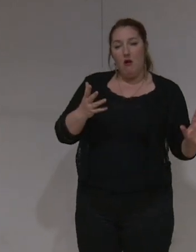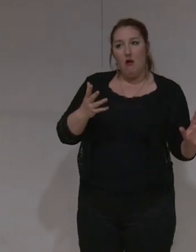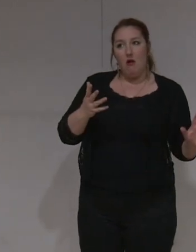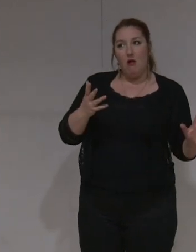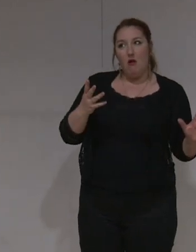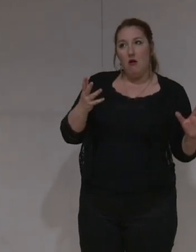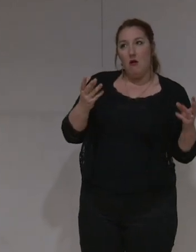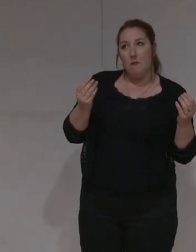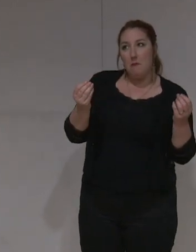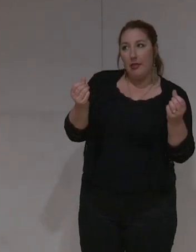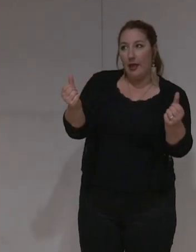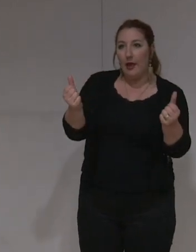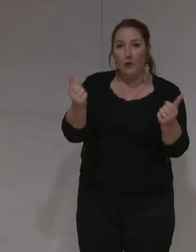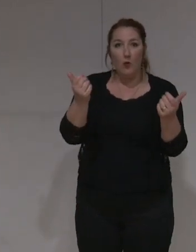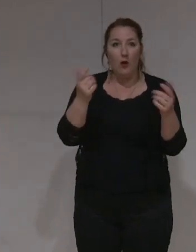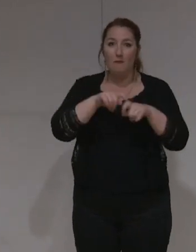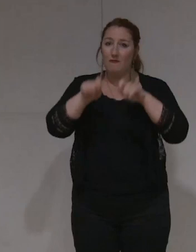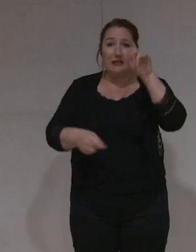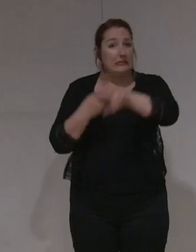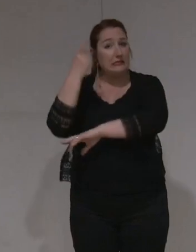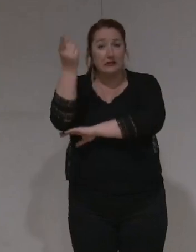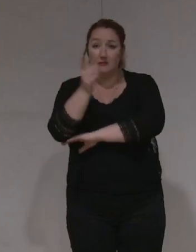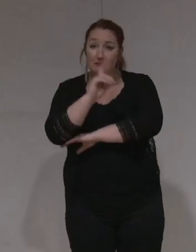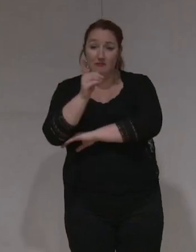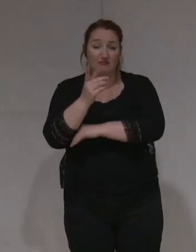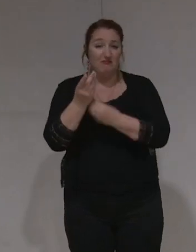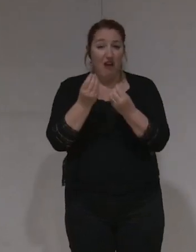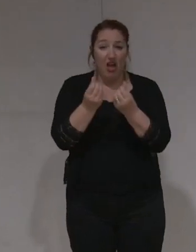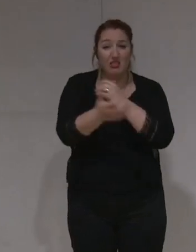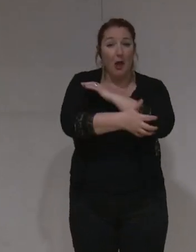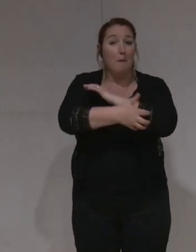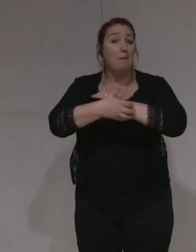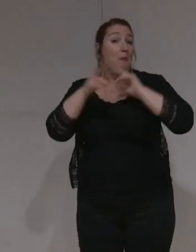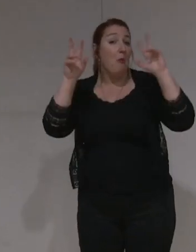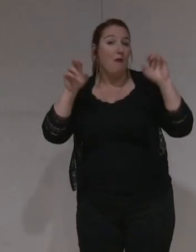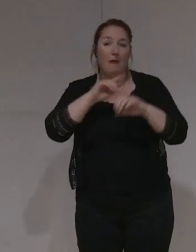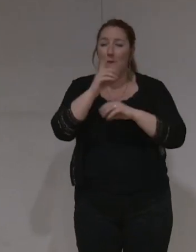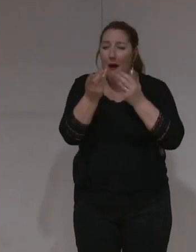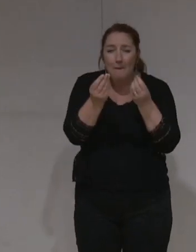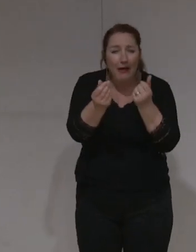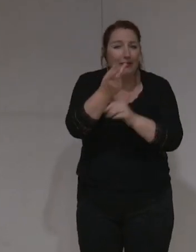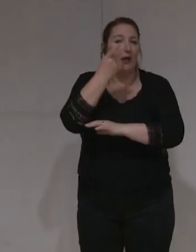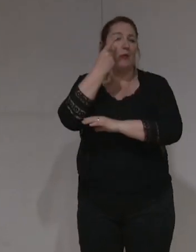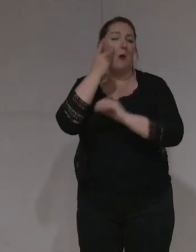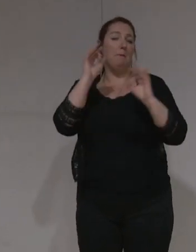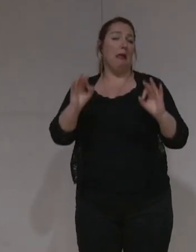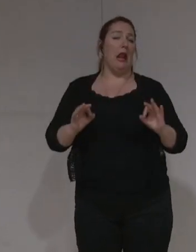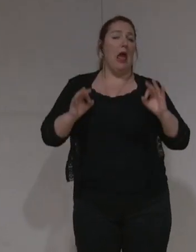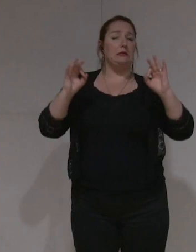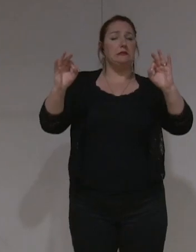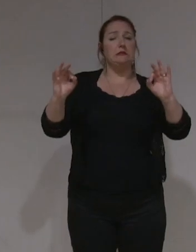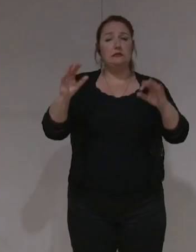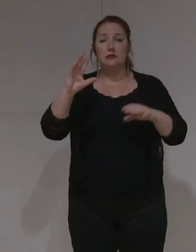utilisait des matériaux périssables des matériaux pauvres qui n'étaiit pas les matériaux noble de de l'art classique que sont le